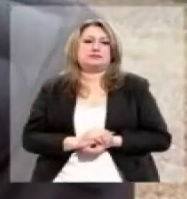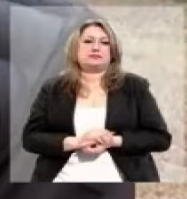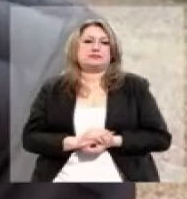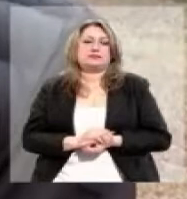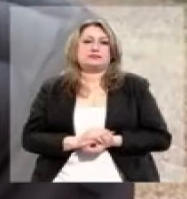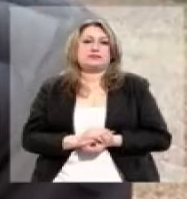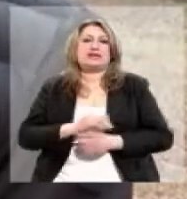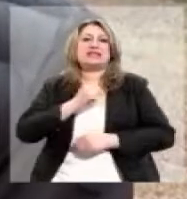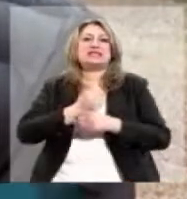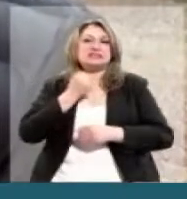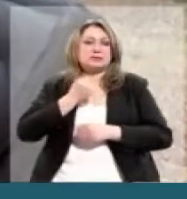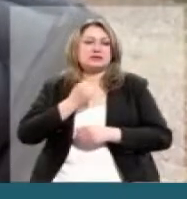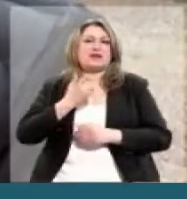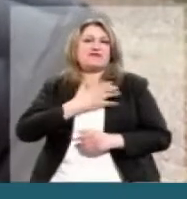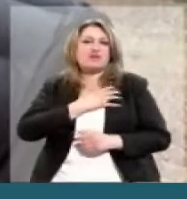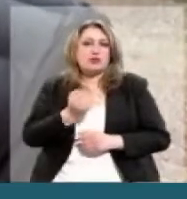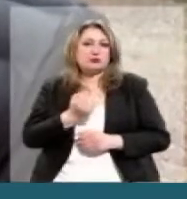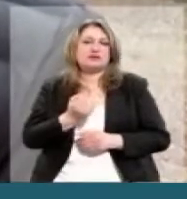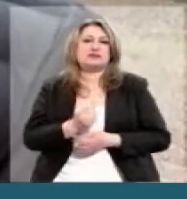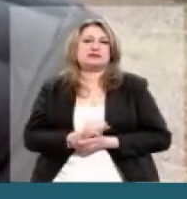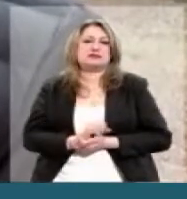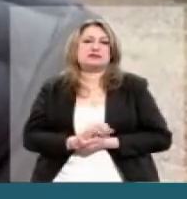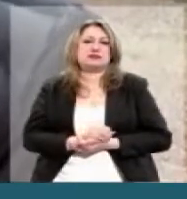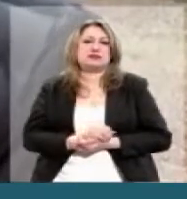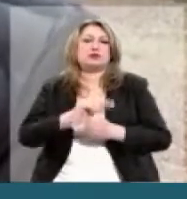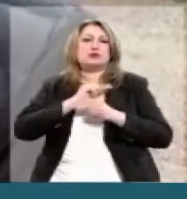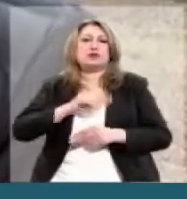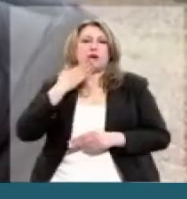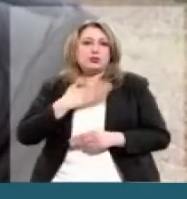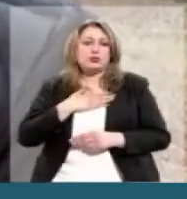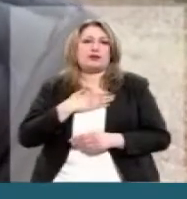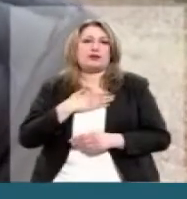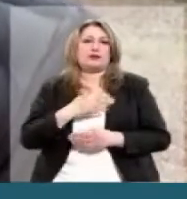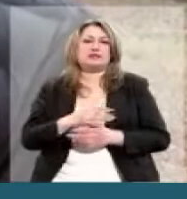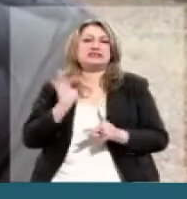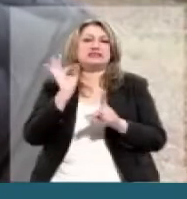Это дисциплина, выносливость, трудолюбие,